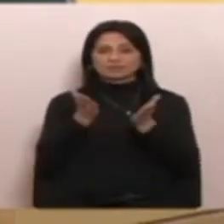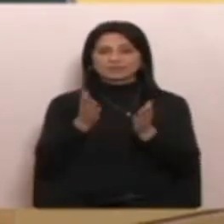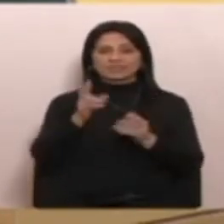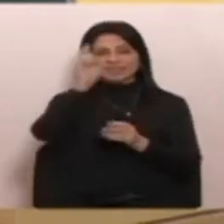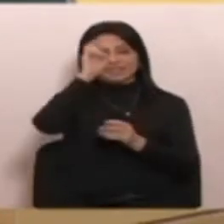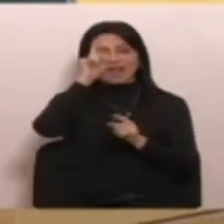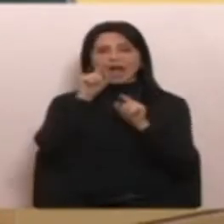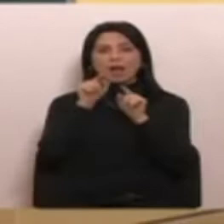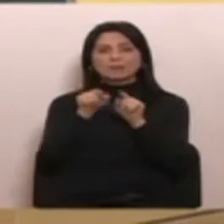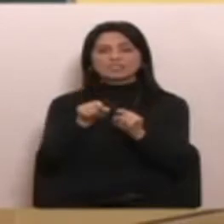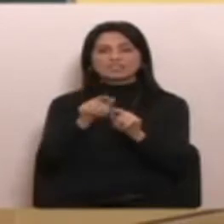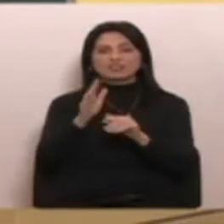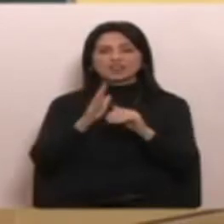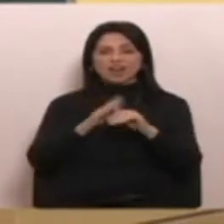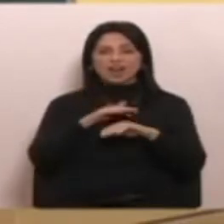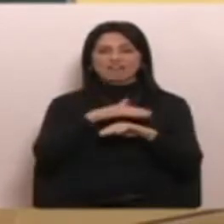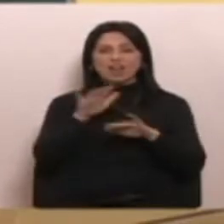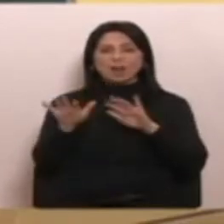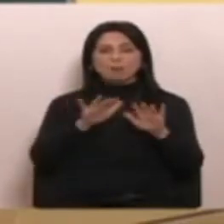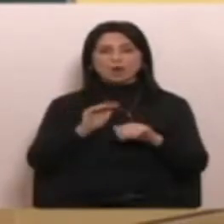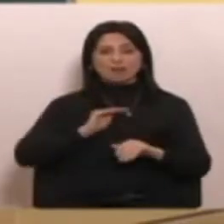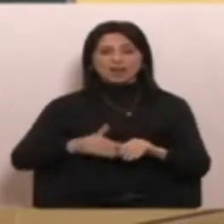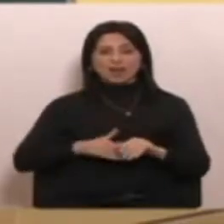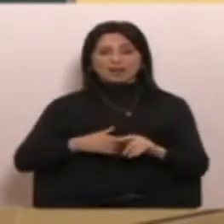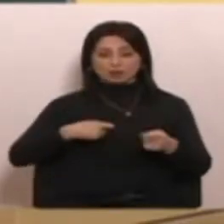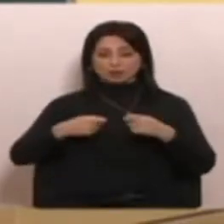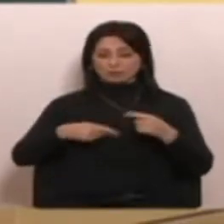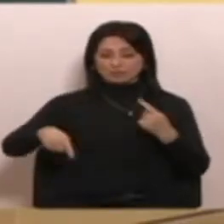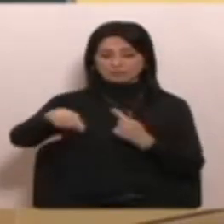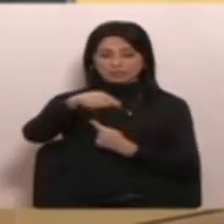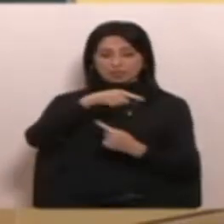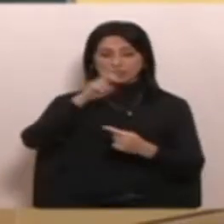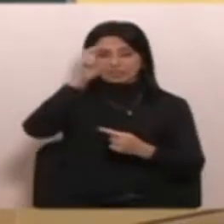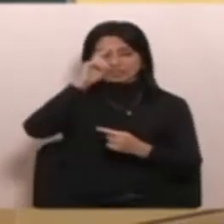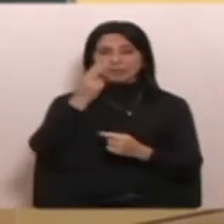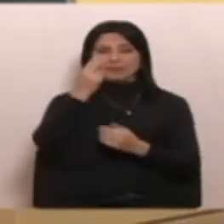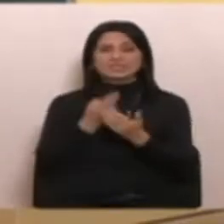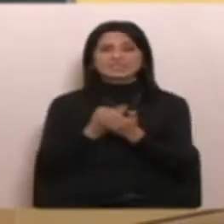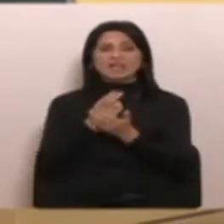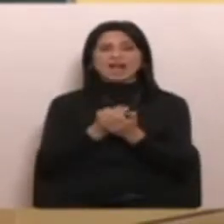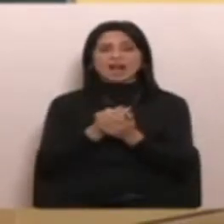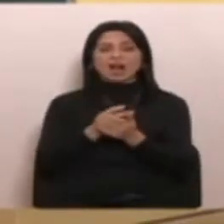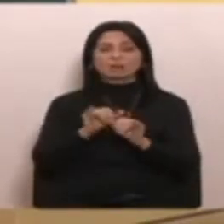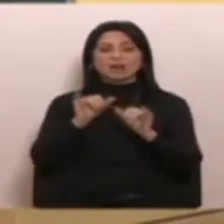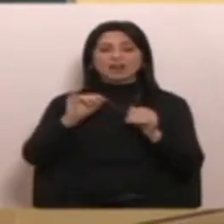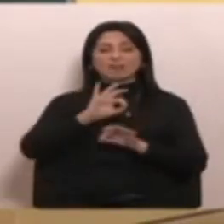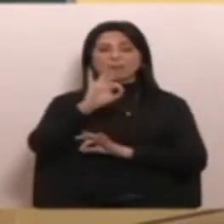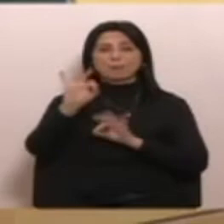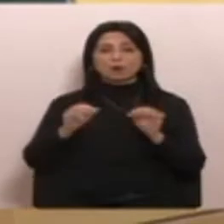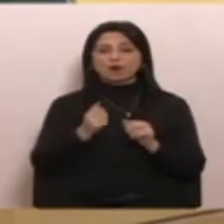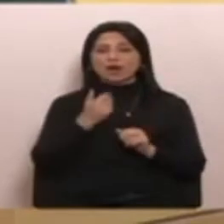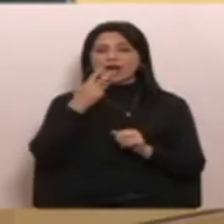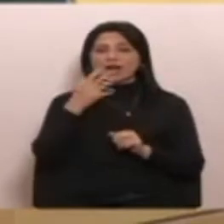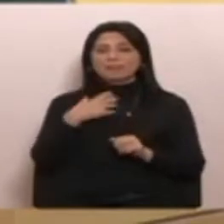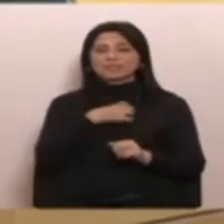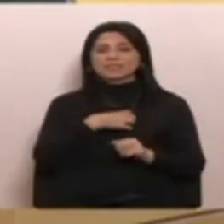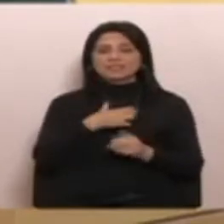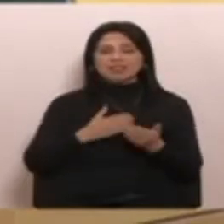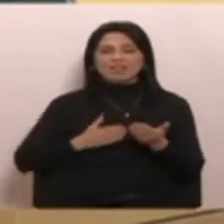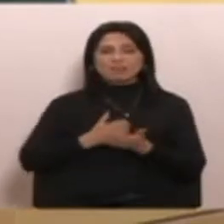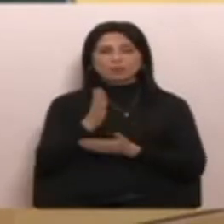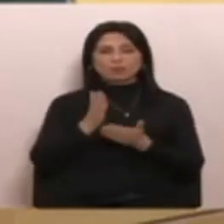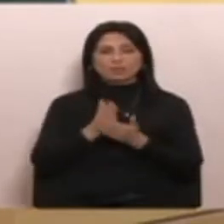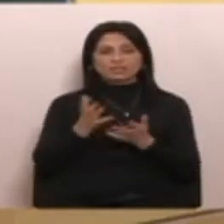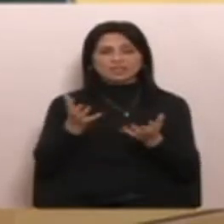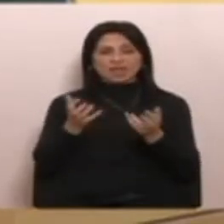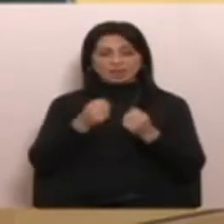სახელმწიფოს, ქველმოქმედსა და კერძო ბიზნეს შორის. სახელმწიფო წყალტუბოს განვითარების პროექტი სპარგლებში რამოდენიმე ძირითად ფუნქციას